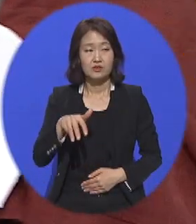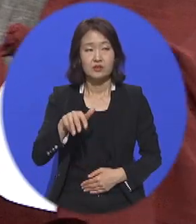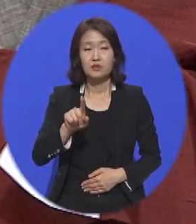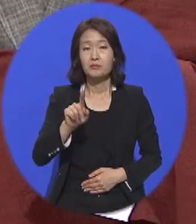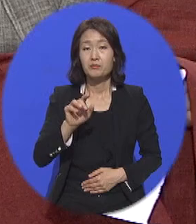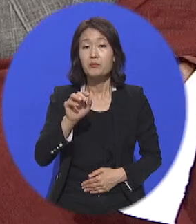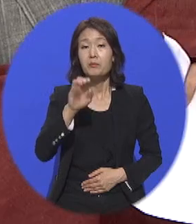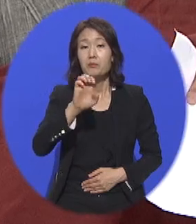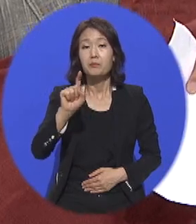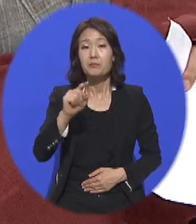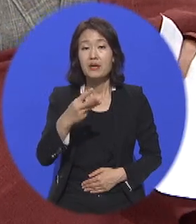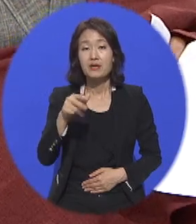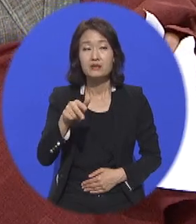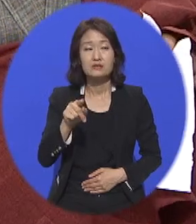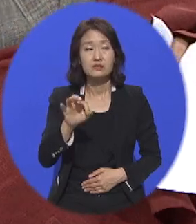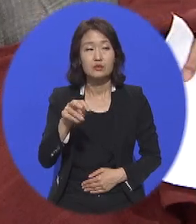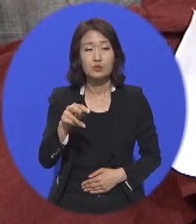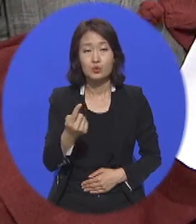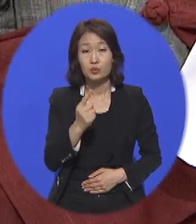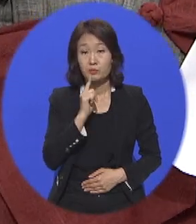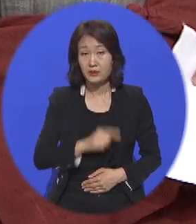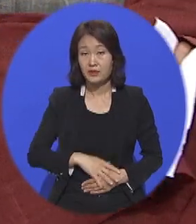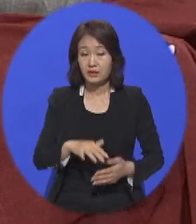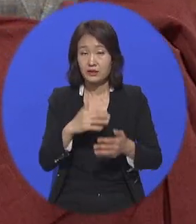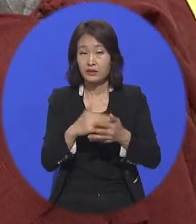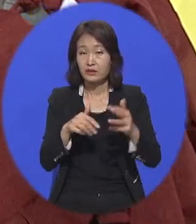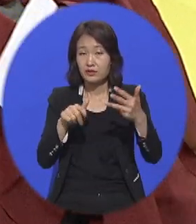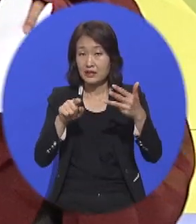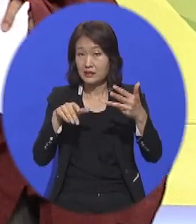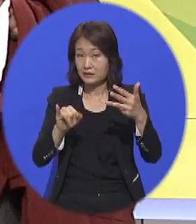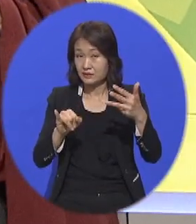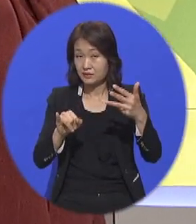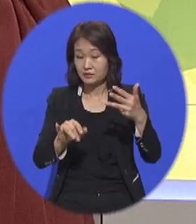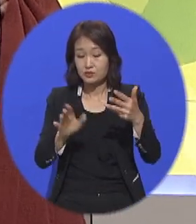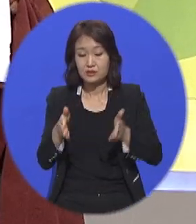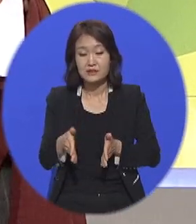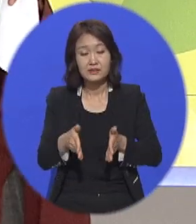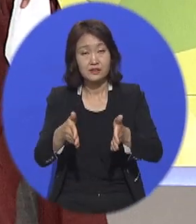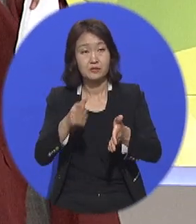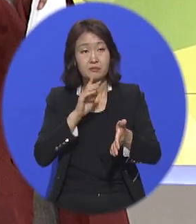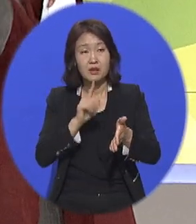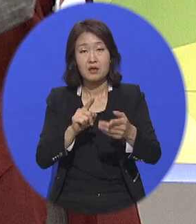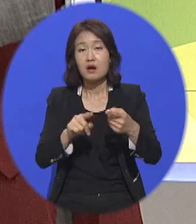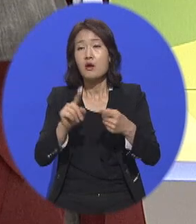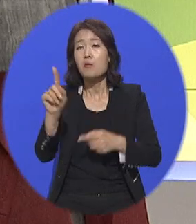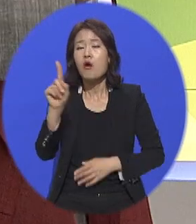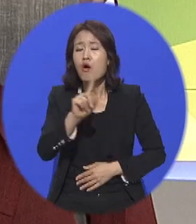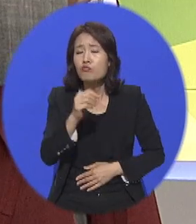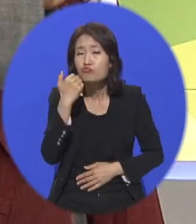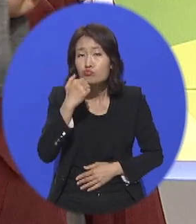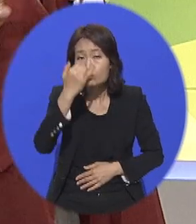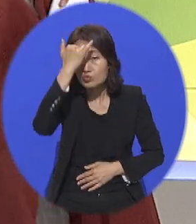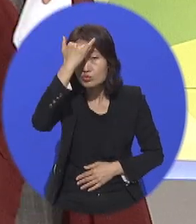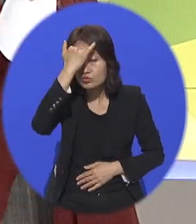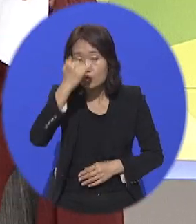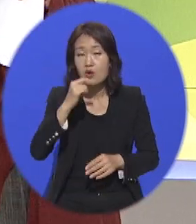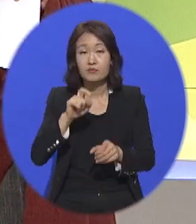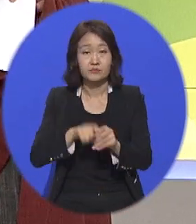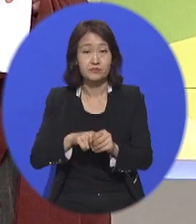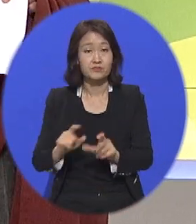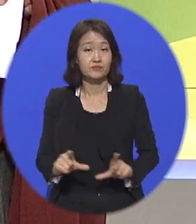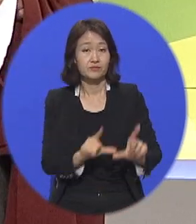팔증도라고 합니다. 예, 이 여덟 가지 가는 길이 맨 처음에 어느 누구나 도덕적 삶을 살아야